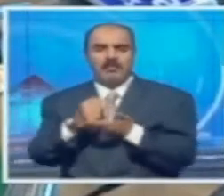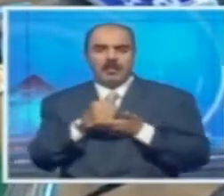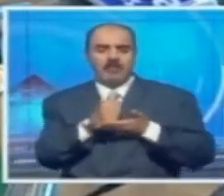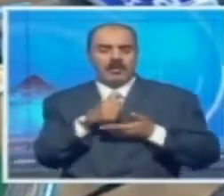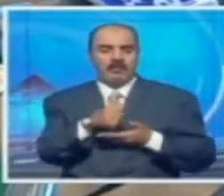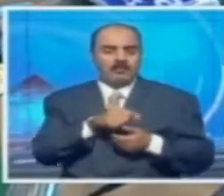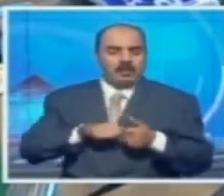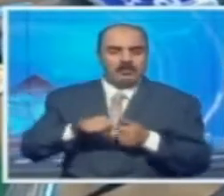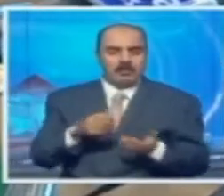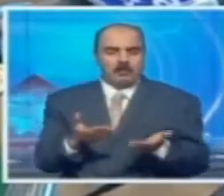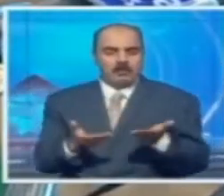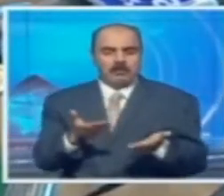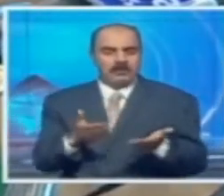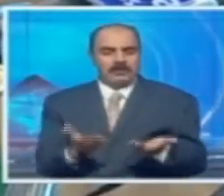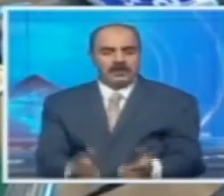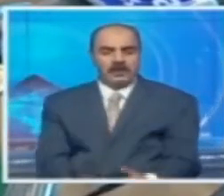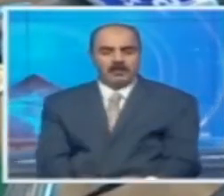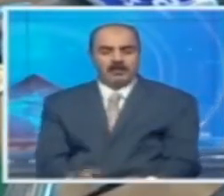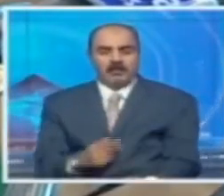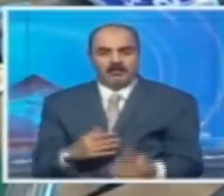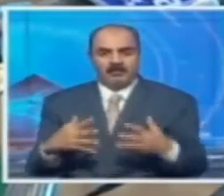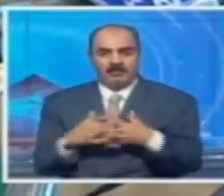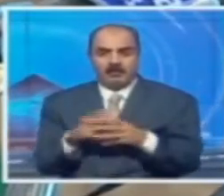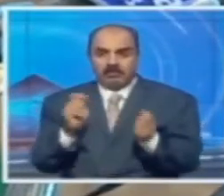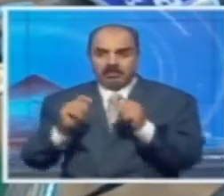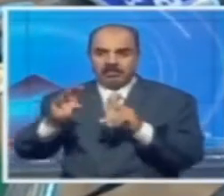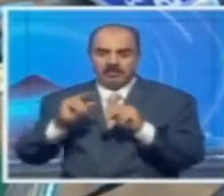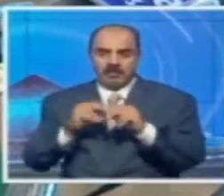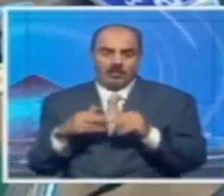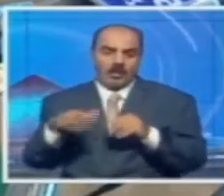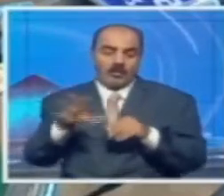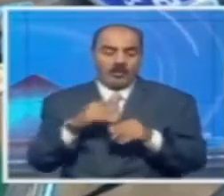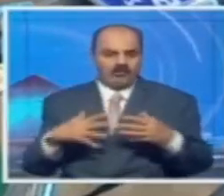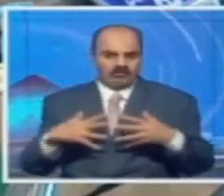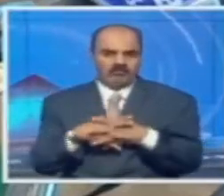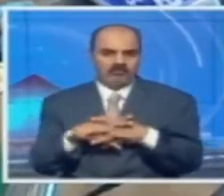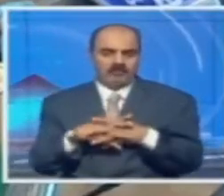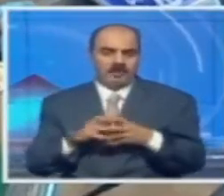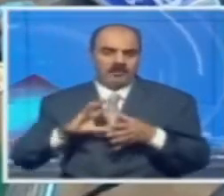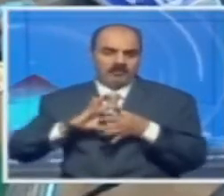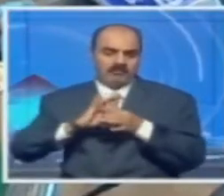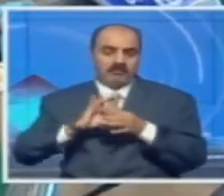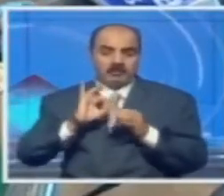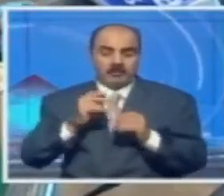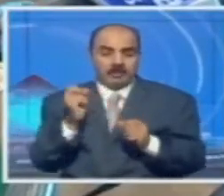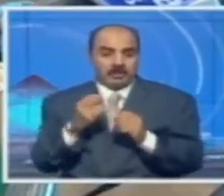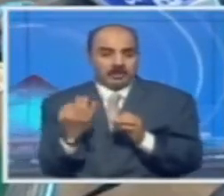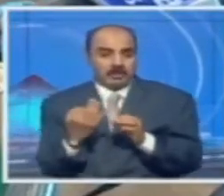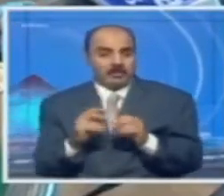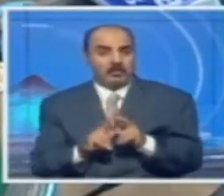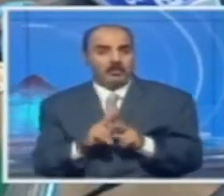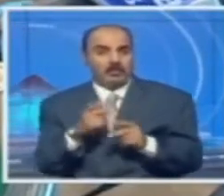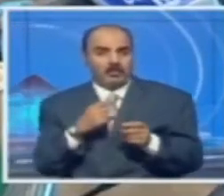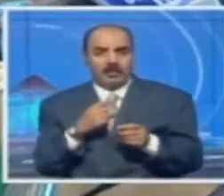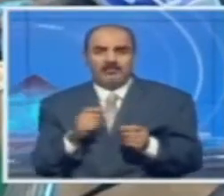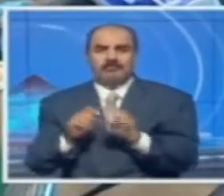المتوازنة والمدروسة. تشارك في التصنيع في كافة القطاعات الاقتصادية والإنتاجية المتطورة ليس بغرض